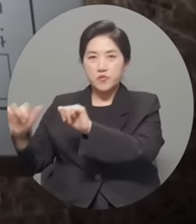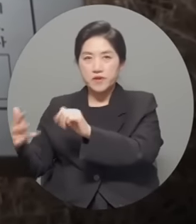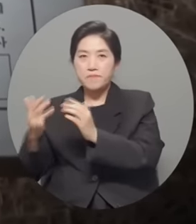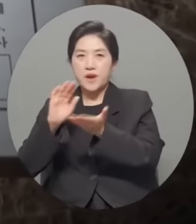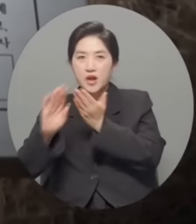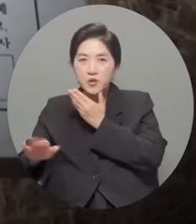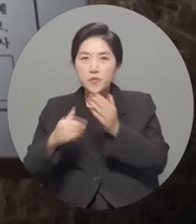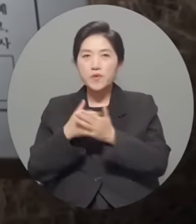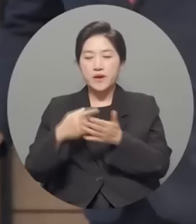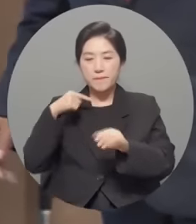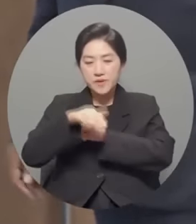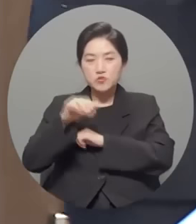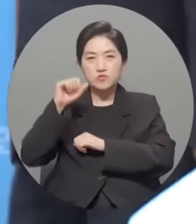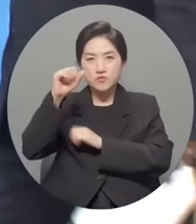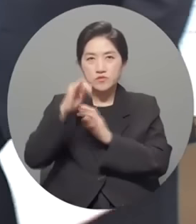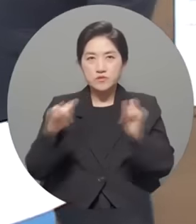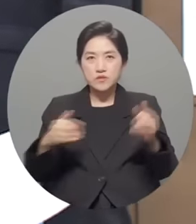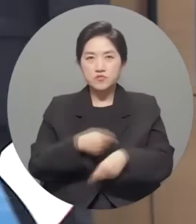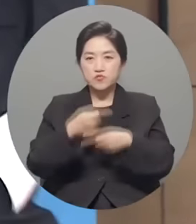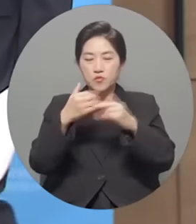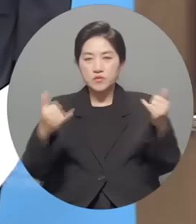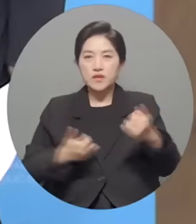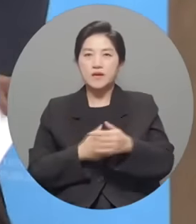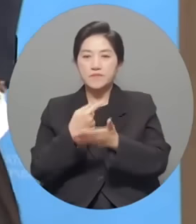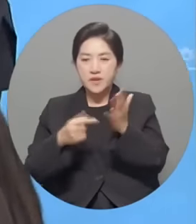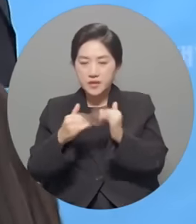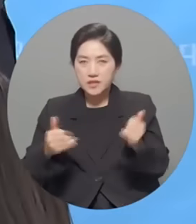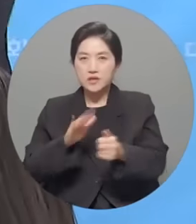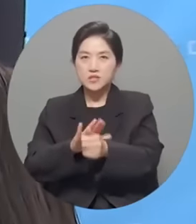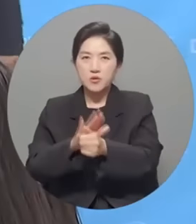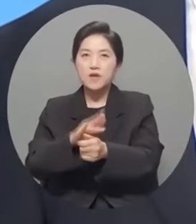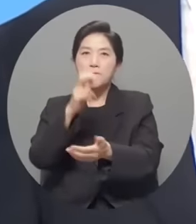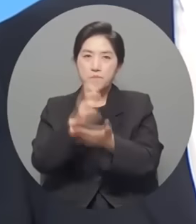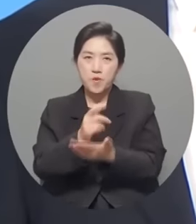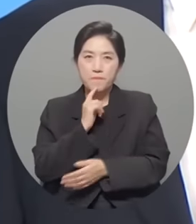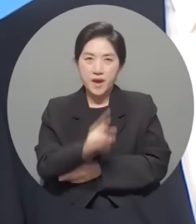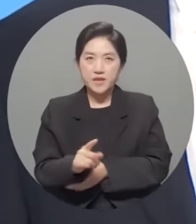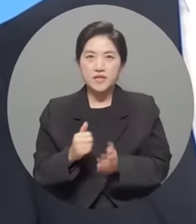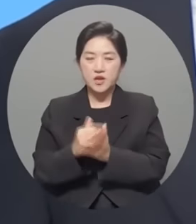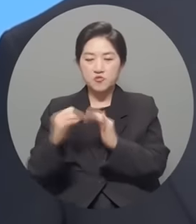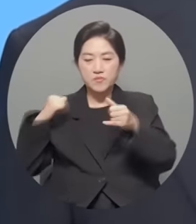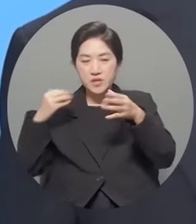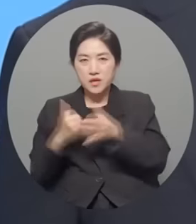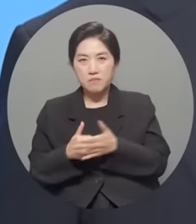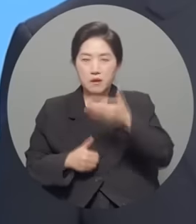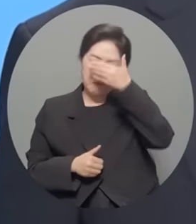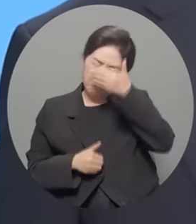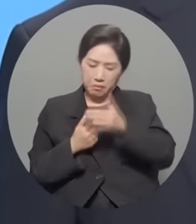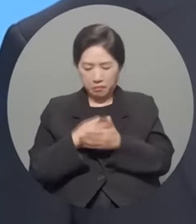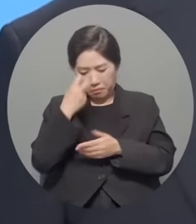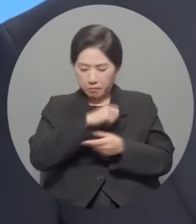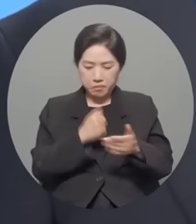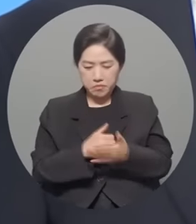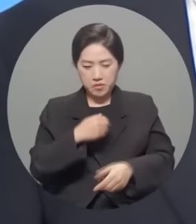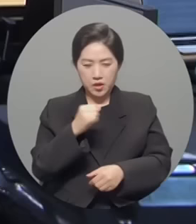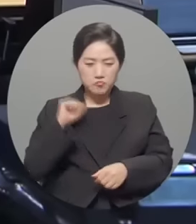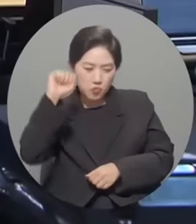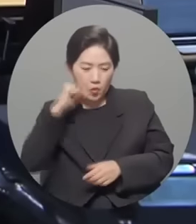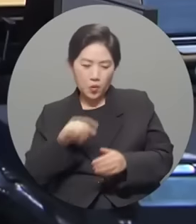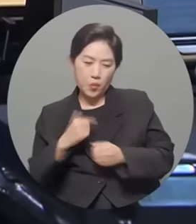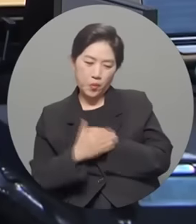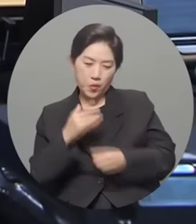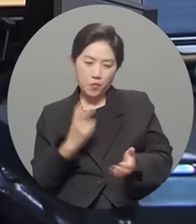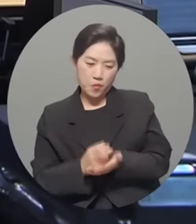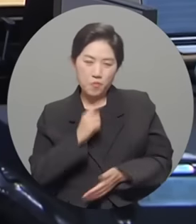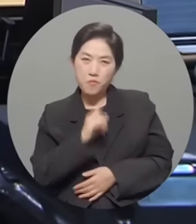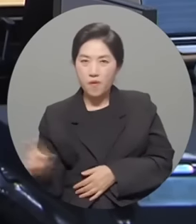담고 있습니다. 국민의힘은 깜깜이 심사로 이루어지는 운동권 셀프특혜법이라고 반대해왔지만